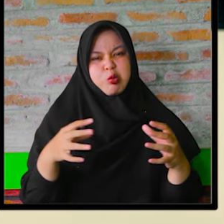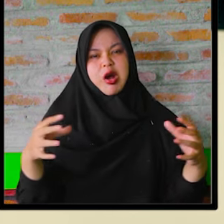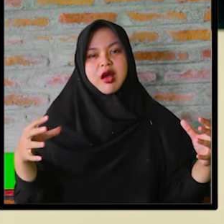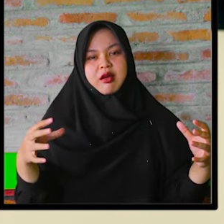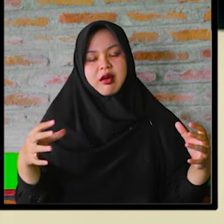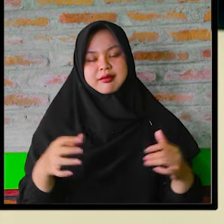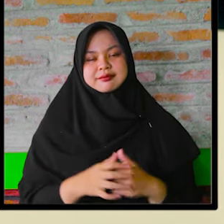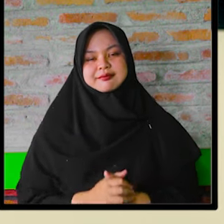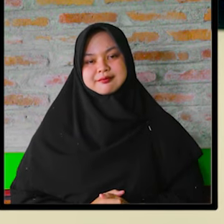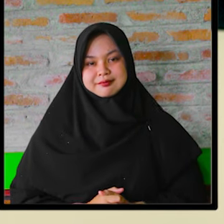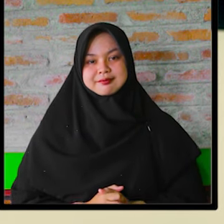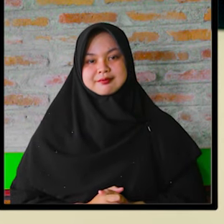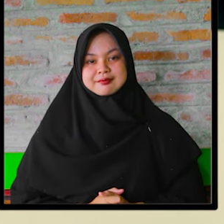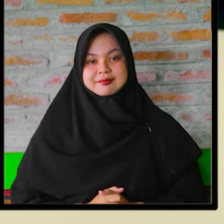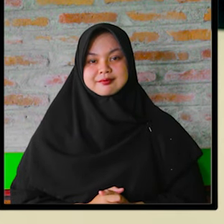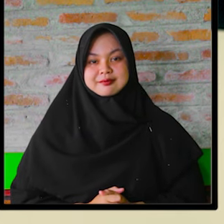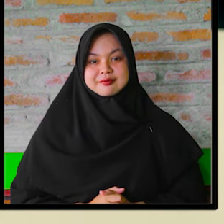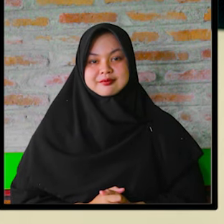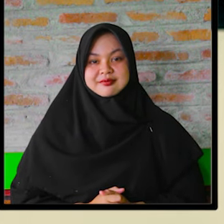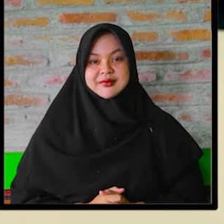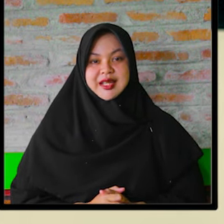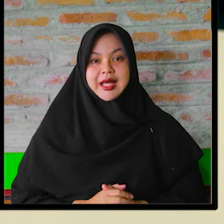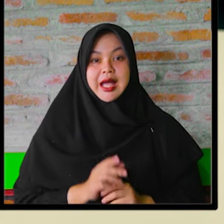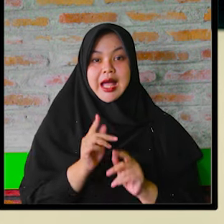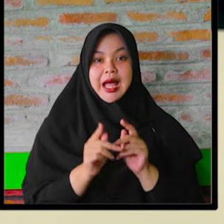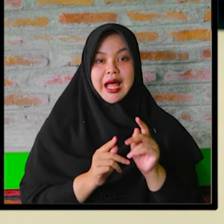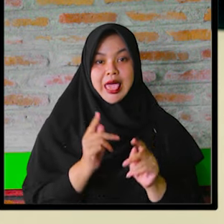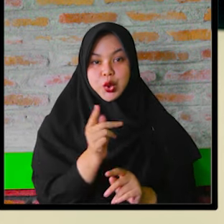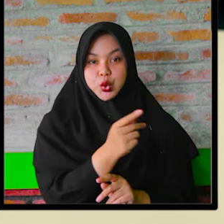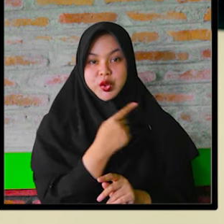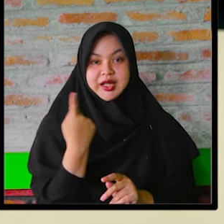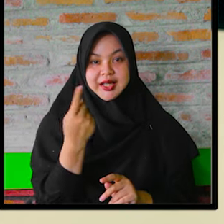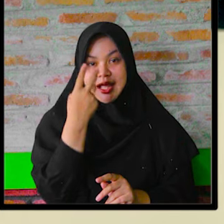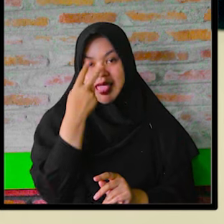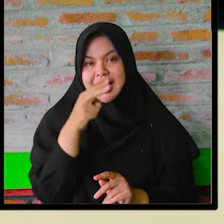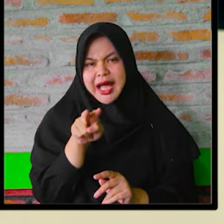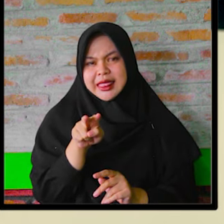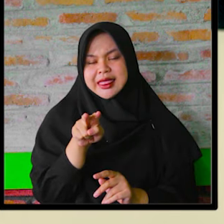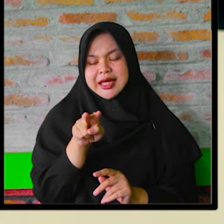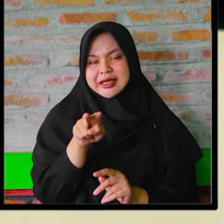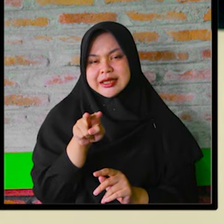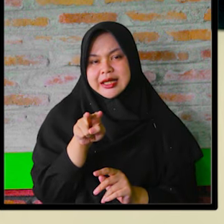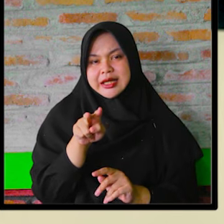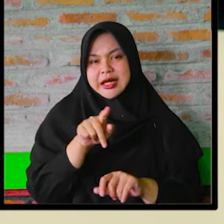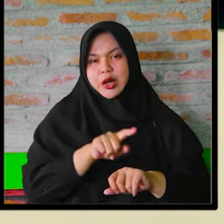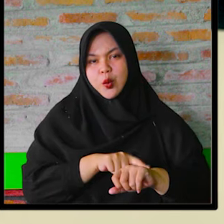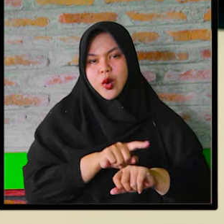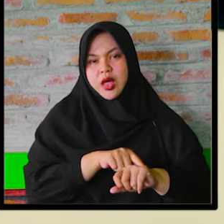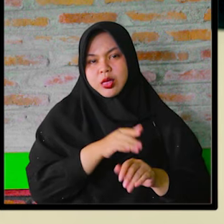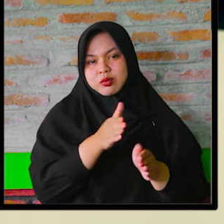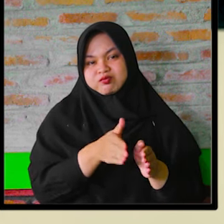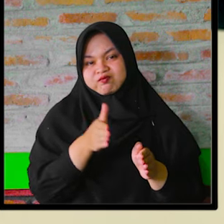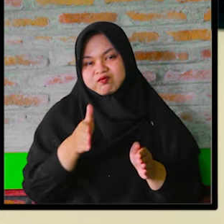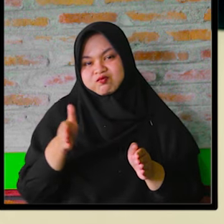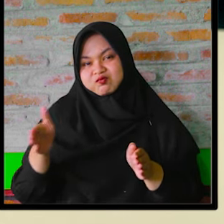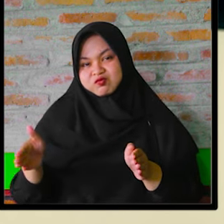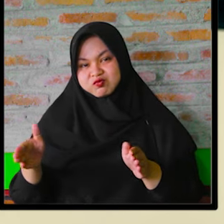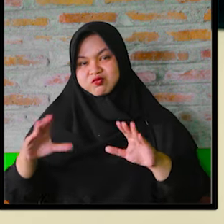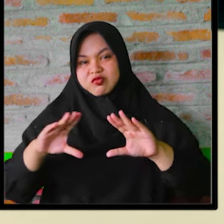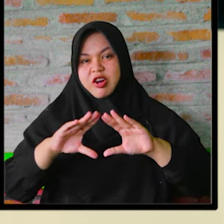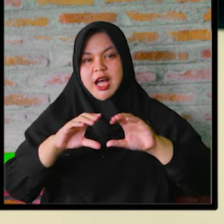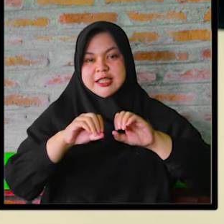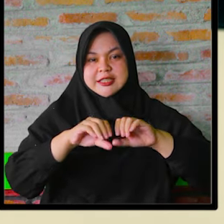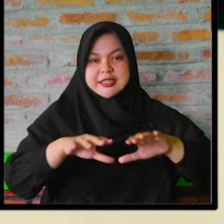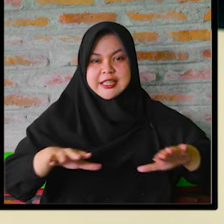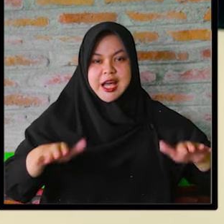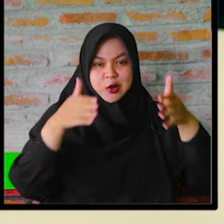jadi ee kalau kita lihat ee di dari masa ke masa Aisiah khususnya